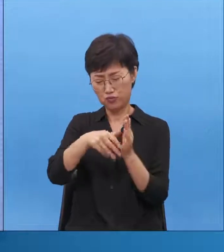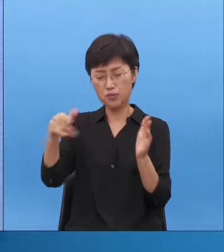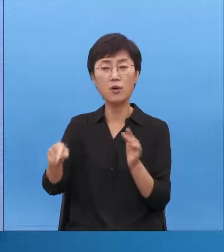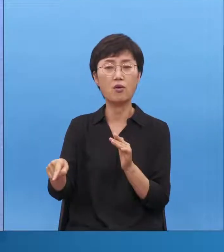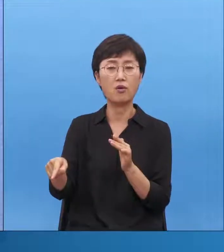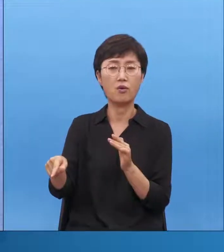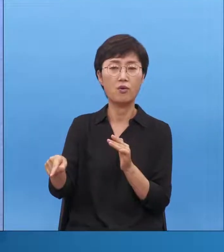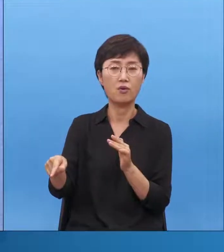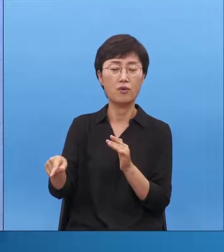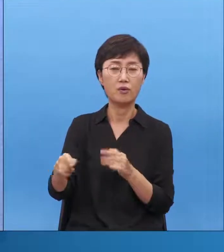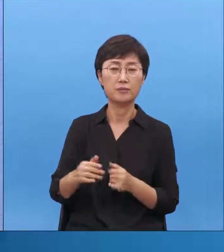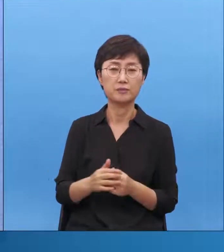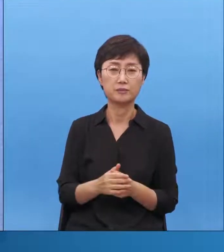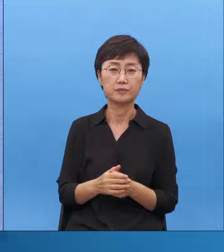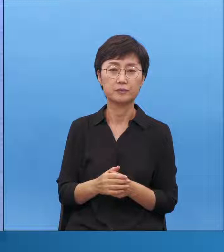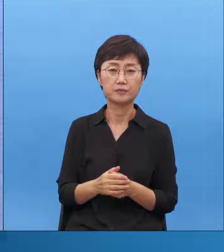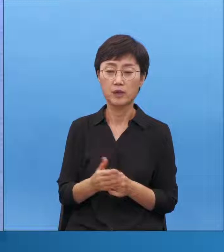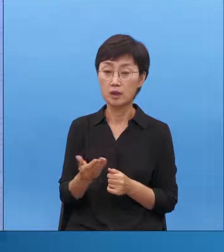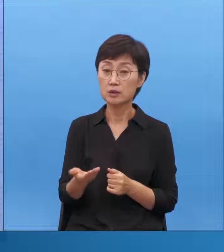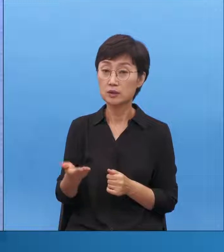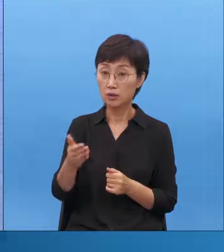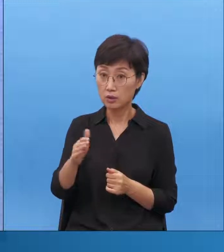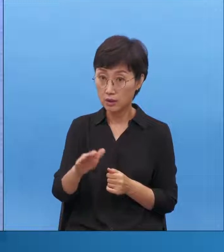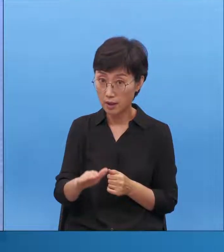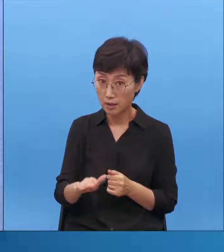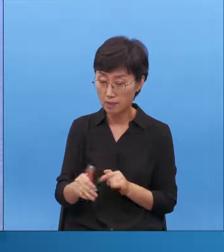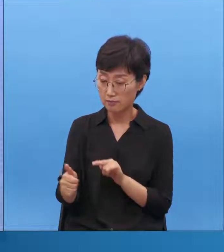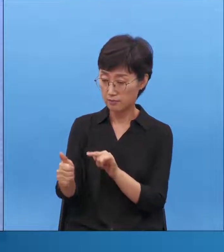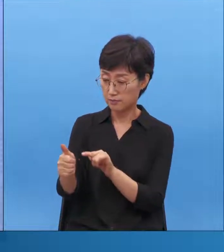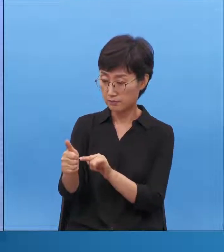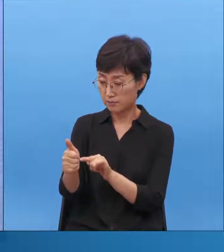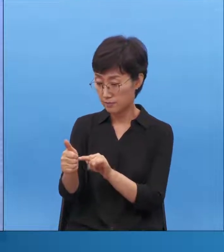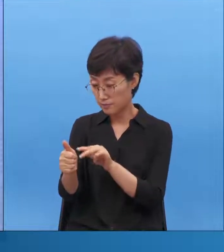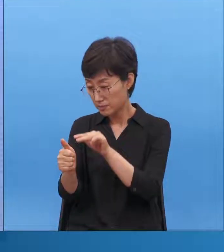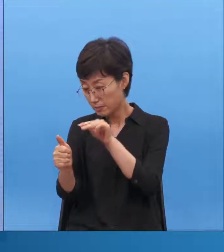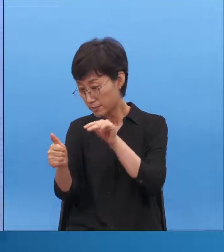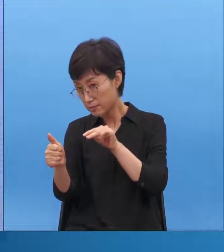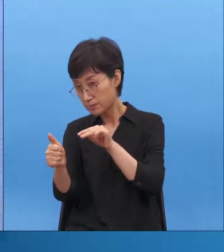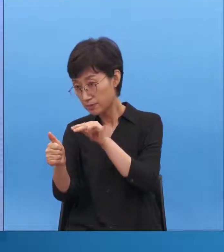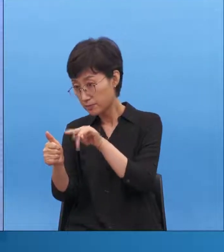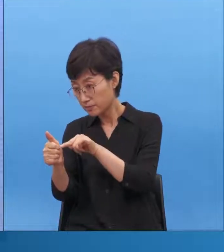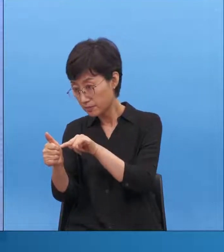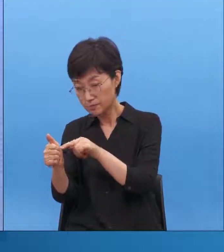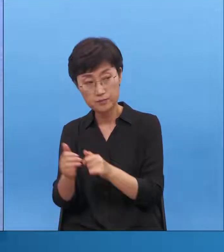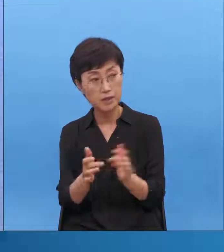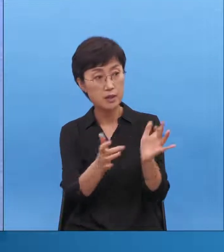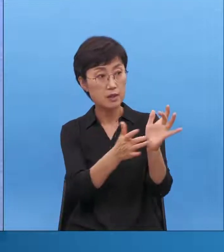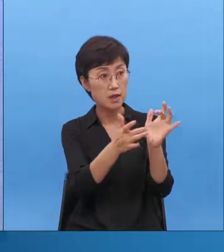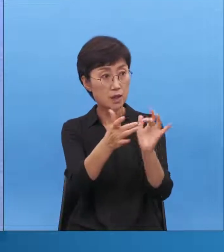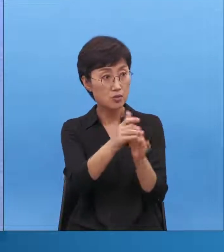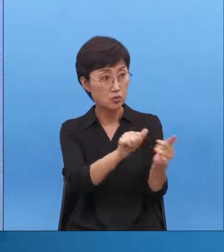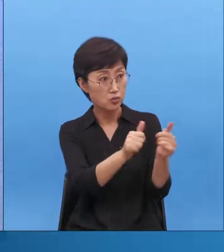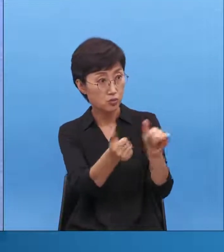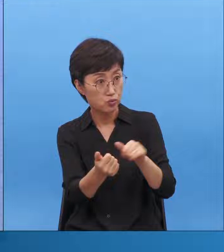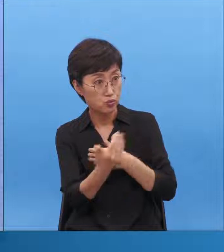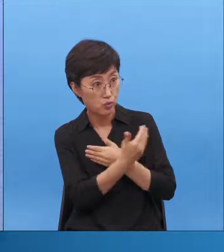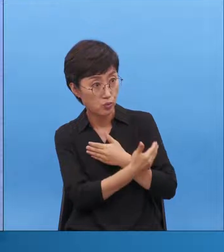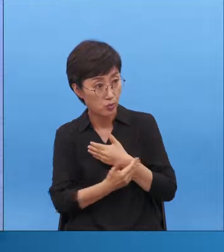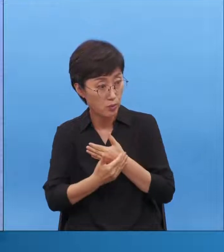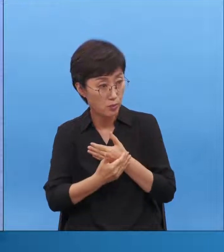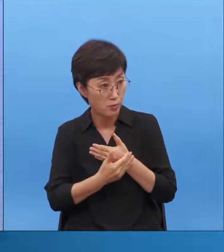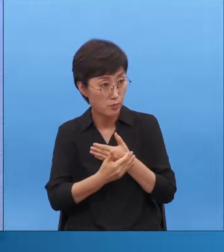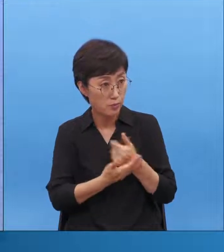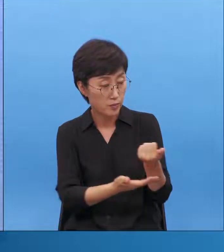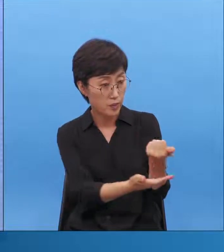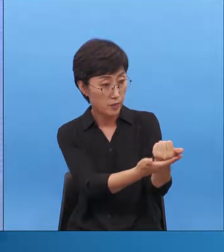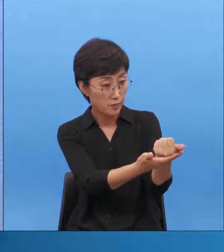had all this power and authority. 근데 자세히 보면요. 예수님을 시체를 가져다가 무덤에